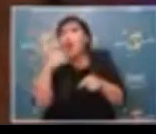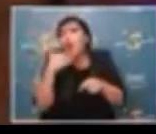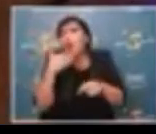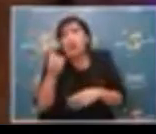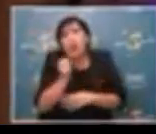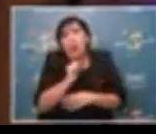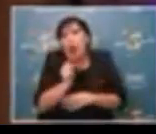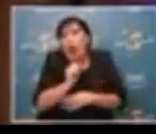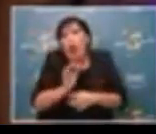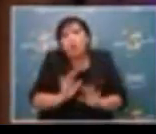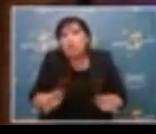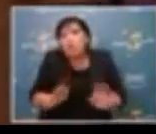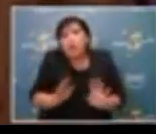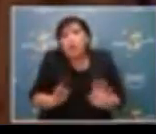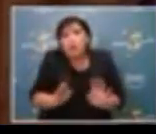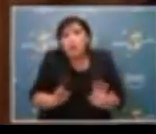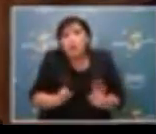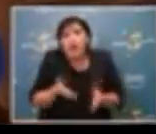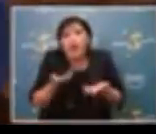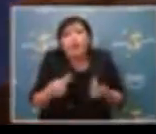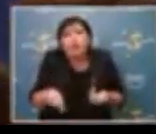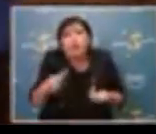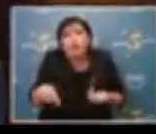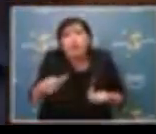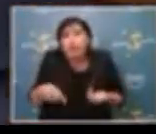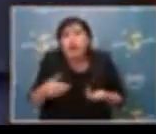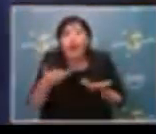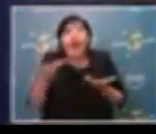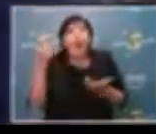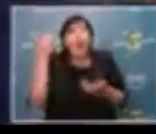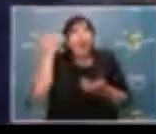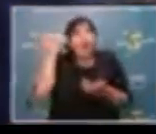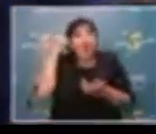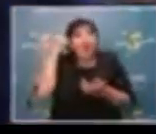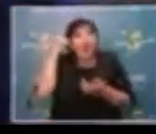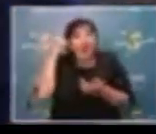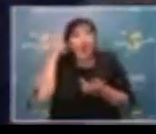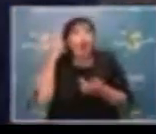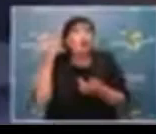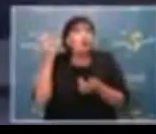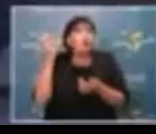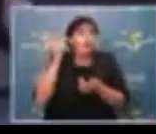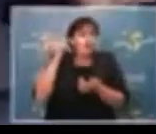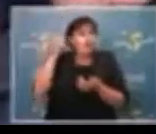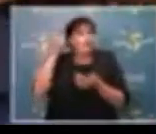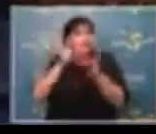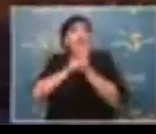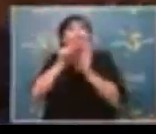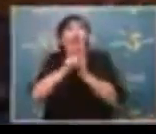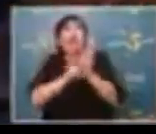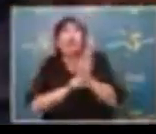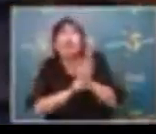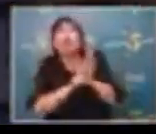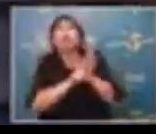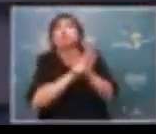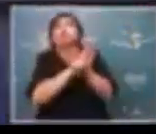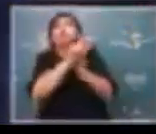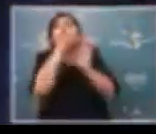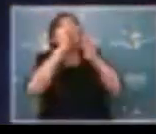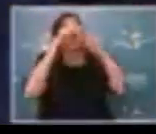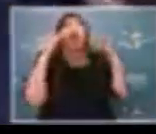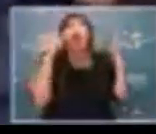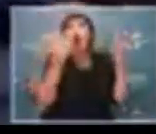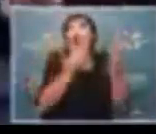niente. È lì. E allora quando il tuo cervello sente dire la temperatura sta aumentando in tutto il mondo,